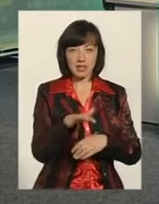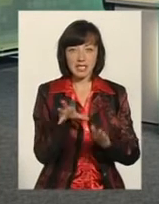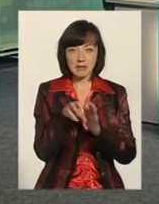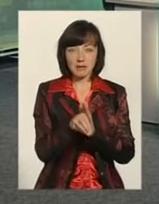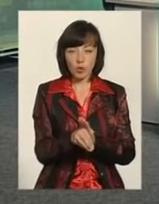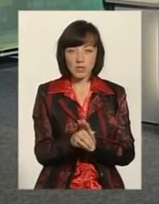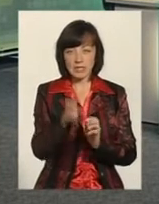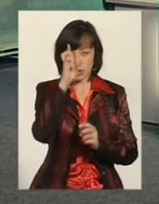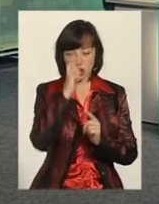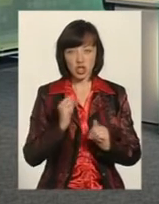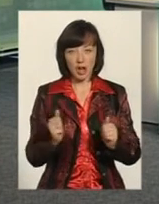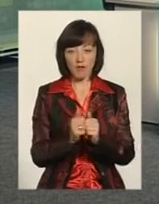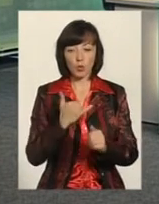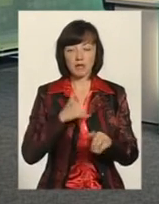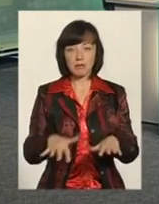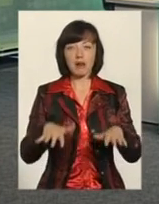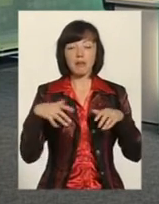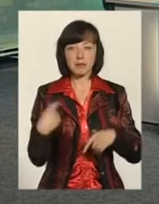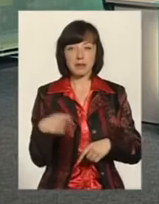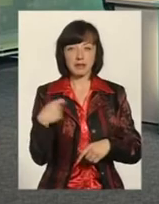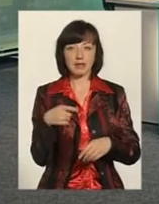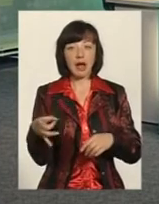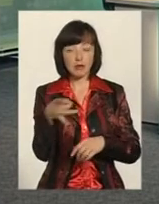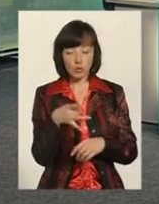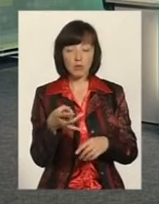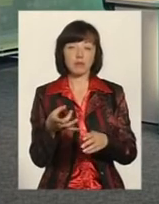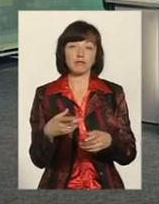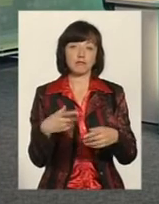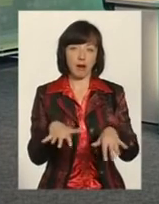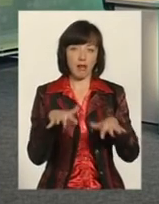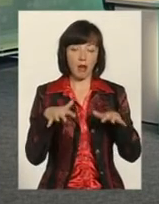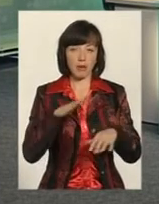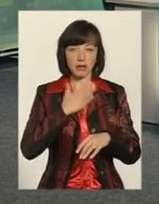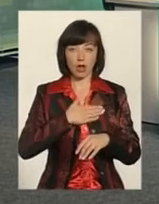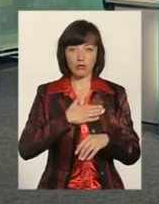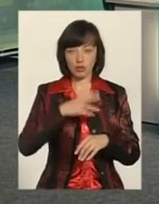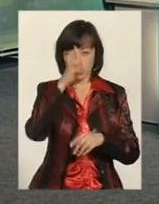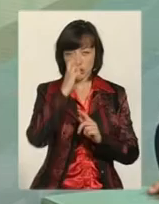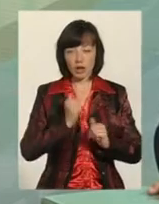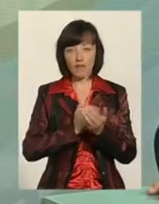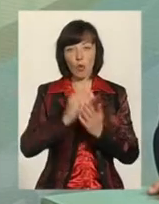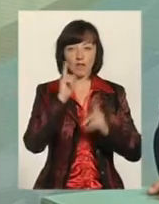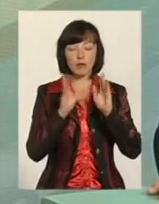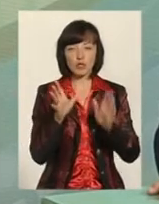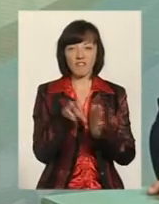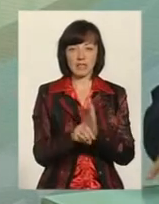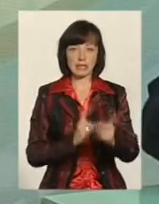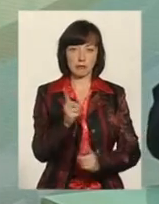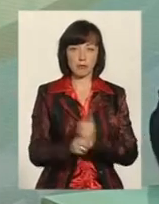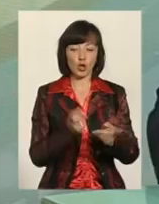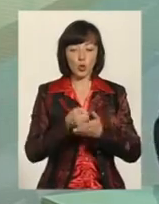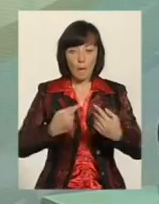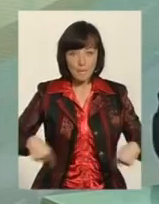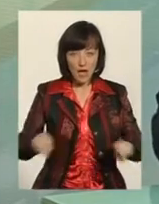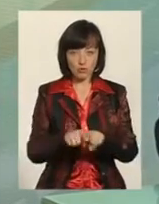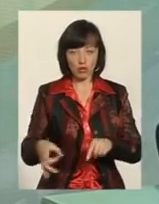сама держава. У нас парламентсько-президентська республіка, тобто парламент нашої держави. Верховна Рада України. Тільки вона може внести зміни. Але